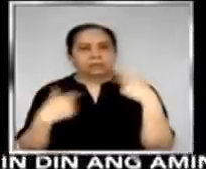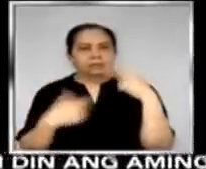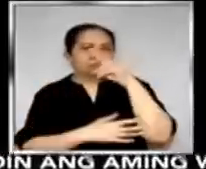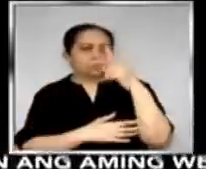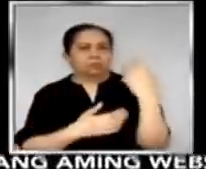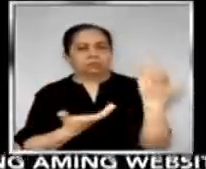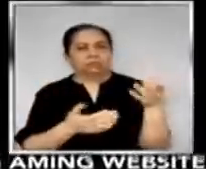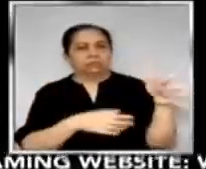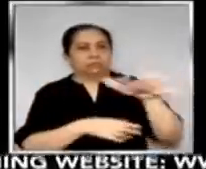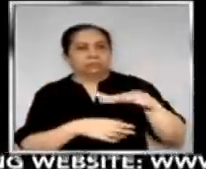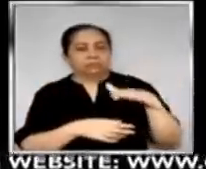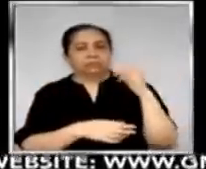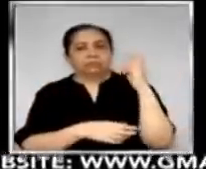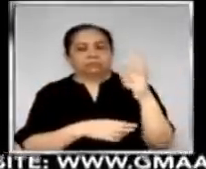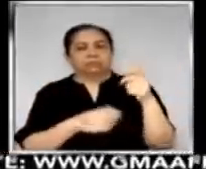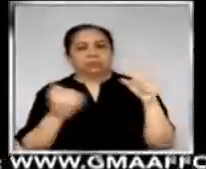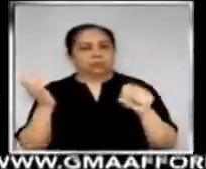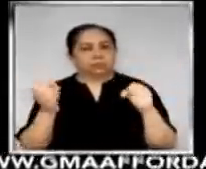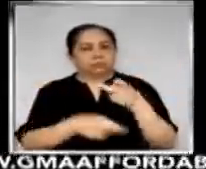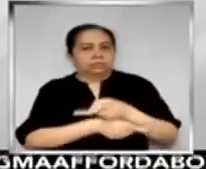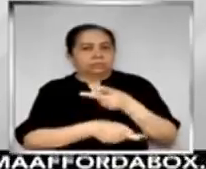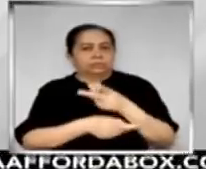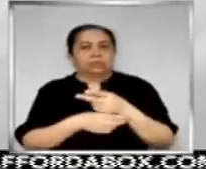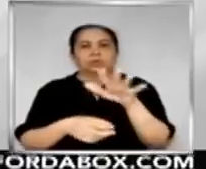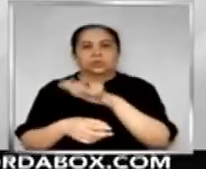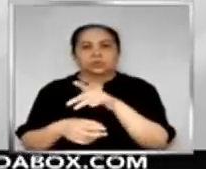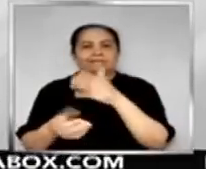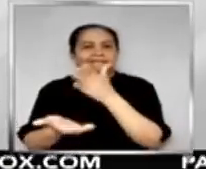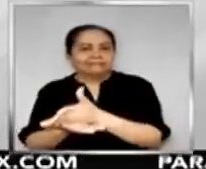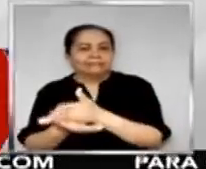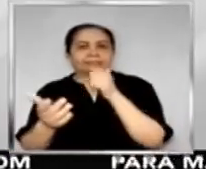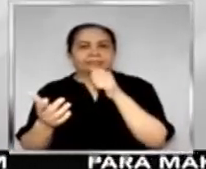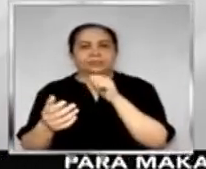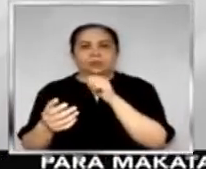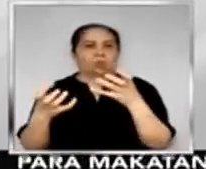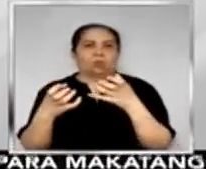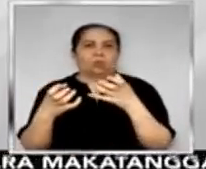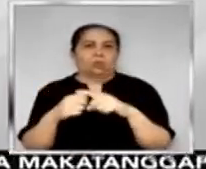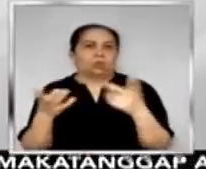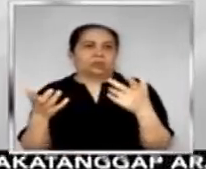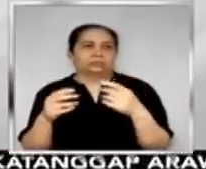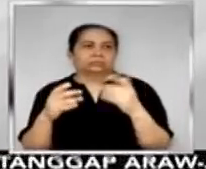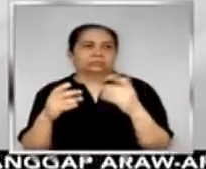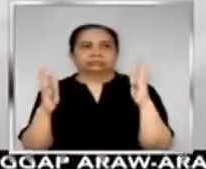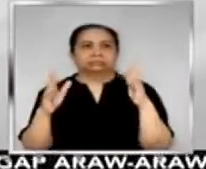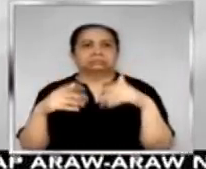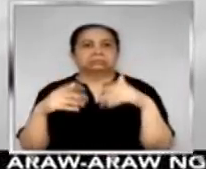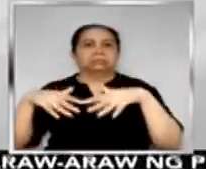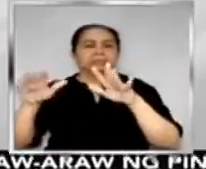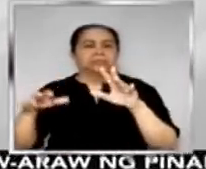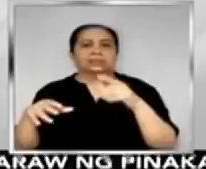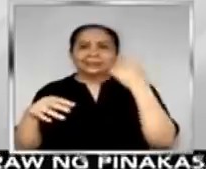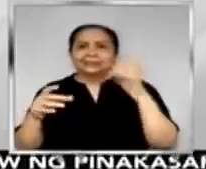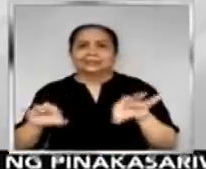ng transport marshal para pigilan ang babae. We do not want to take that lightly. Kasi nga, kalusugan na, tsaka yung buhay